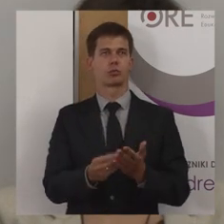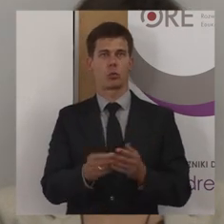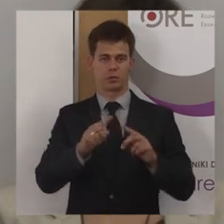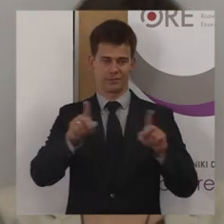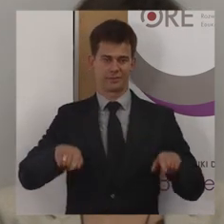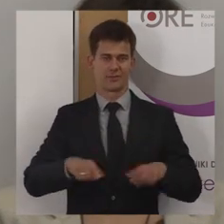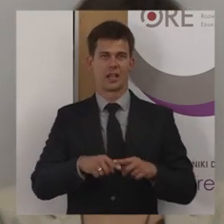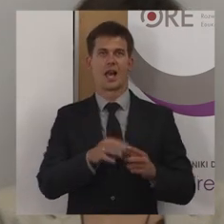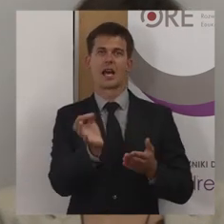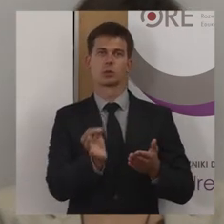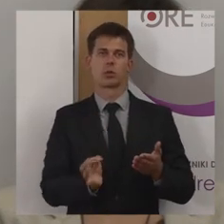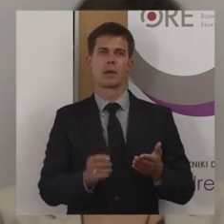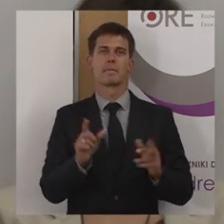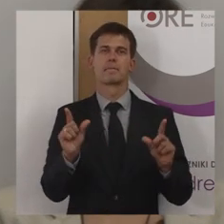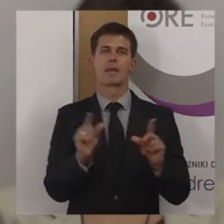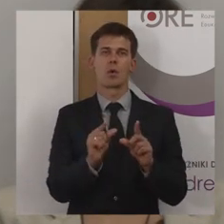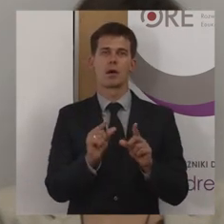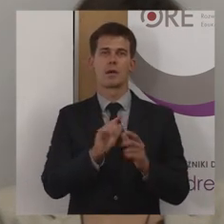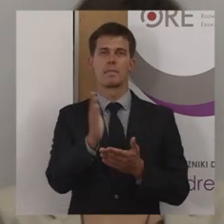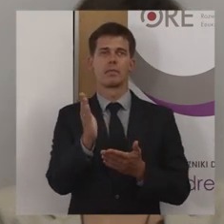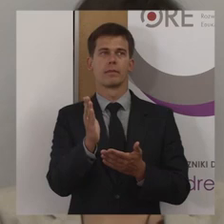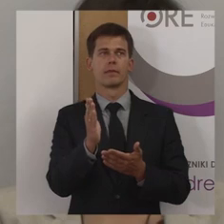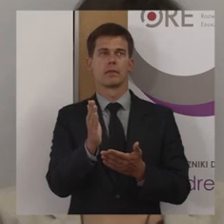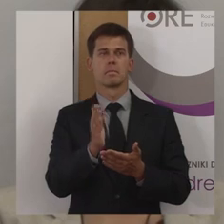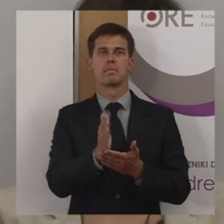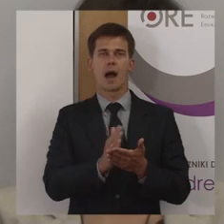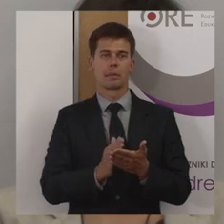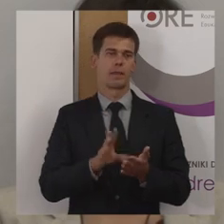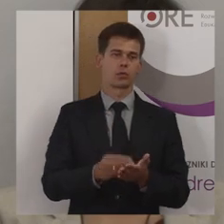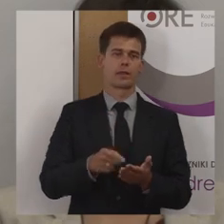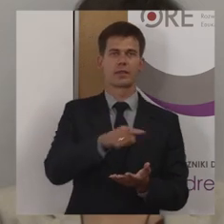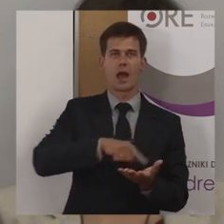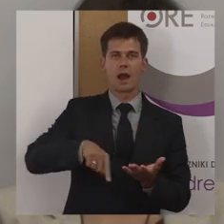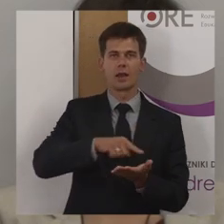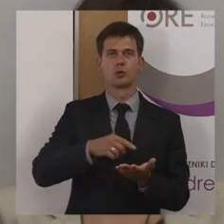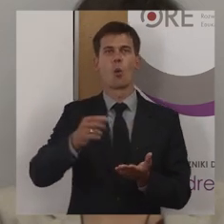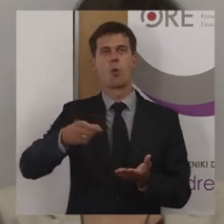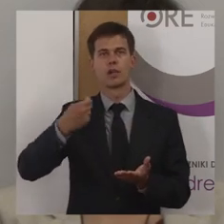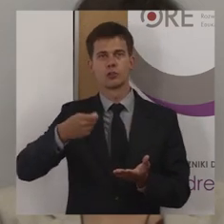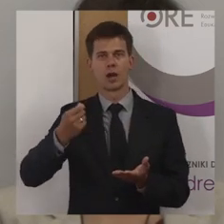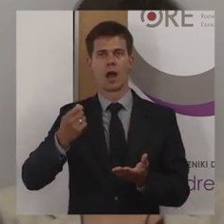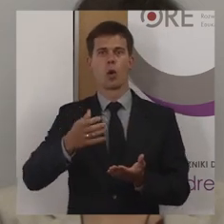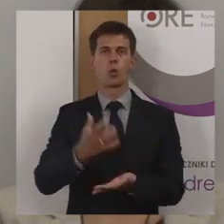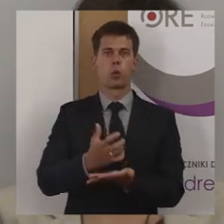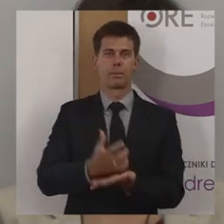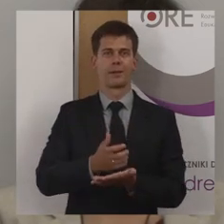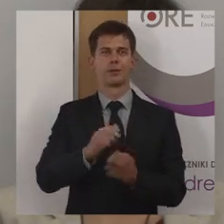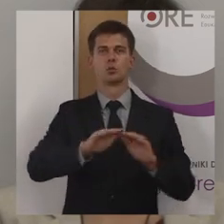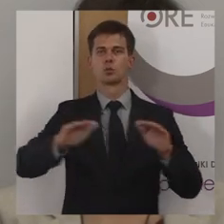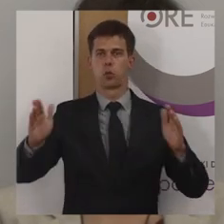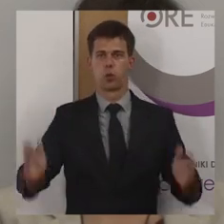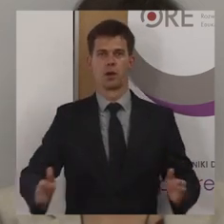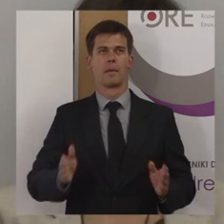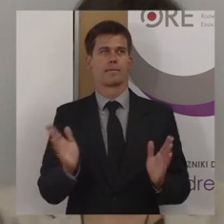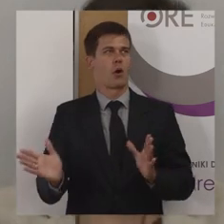zrozumiało najmniejszą mapę świata, czyli talerzyk, łyżeczka, kubeczek, potem jest dopiero stół, potem jest dopiero pokój i klasa, i